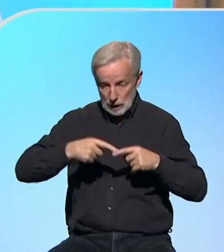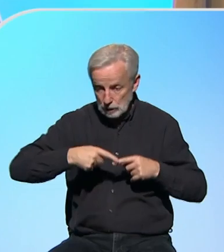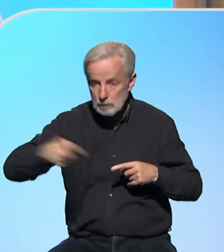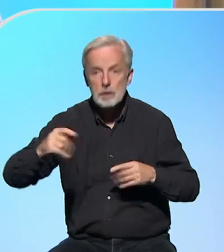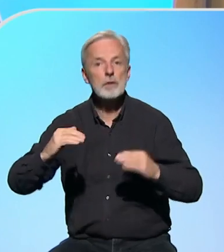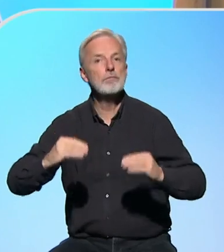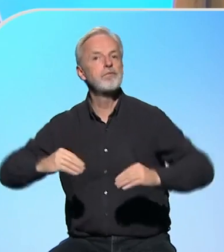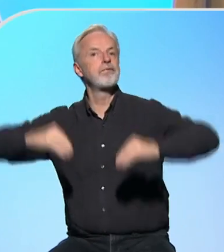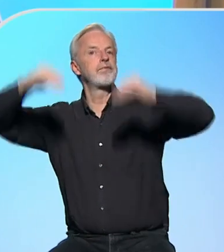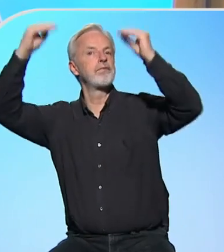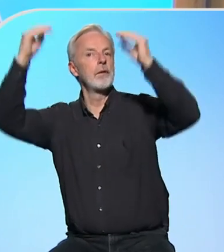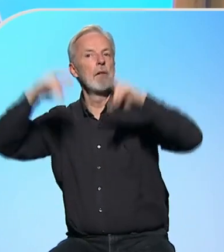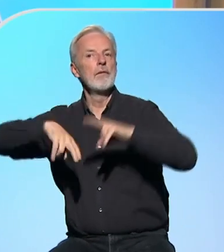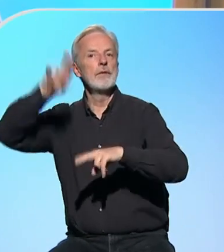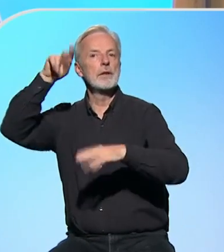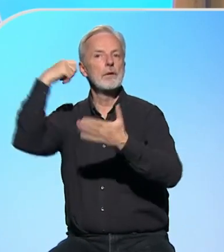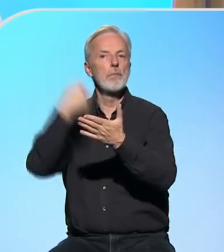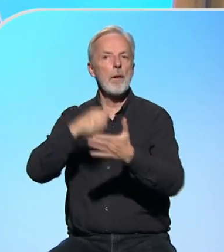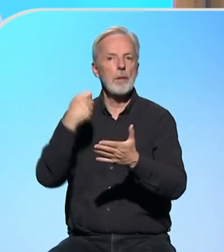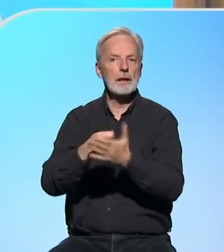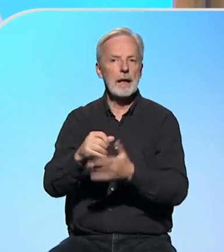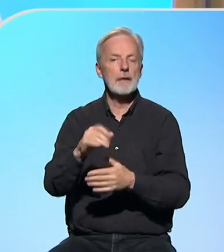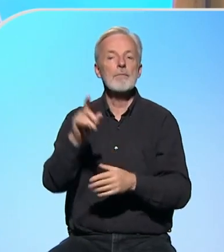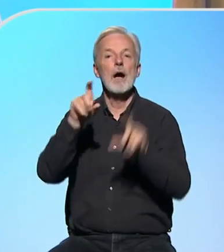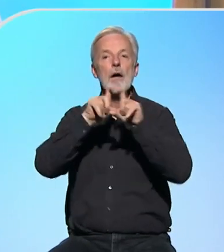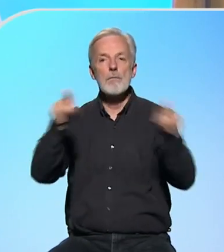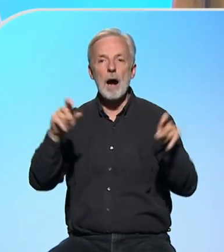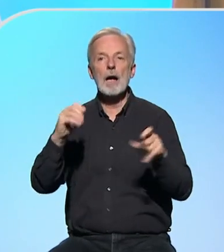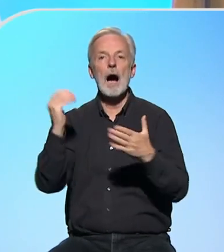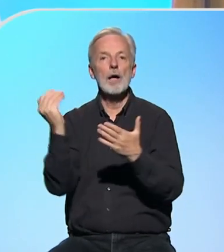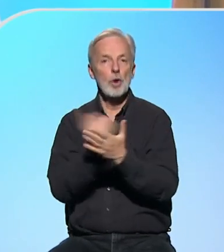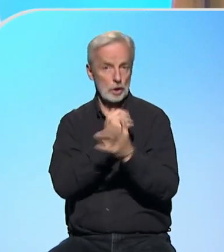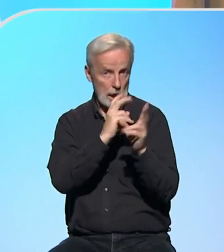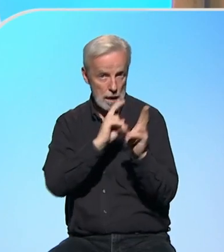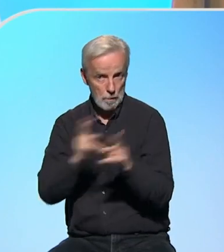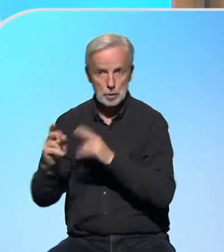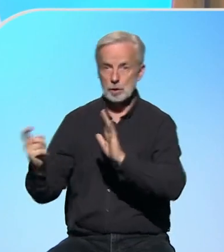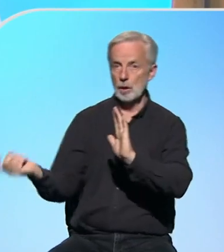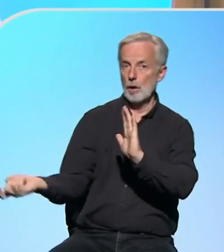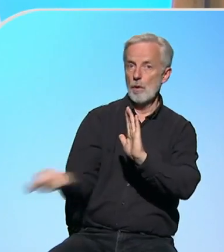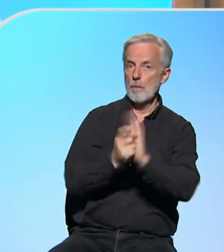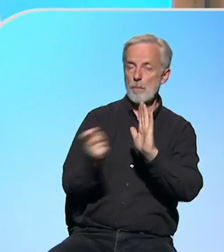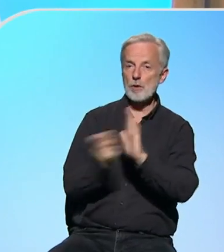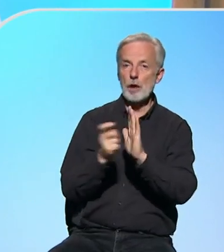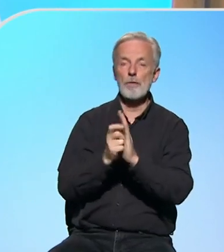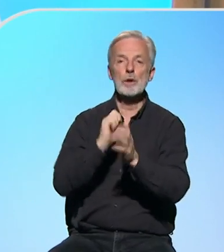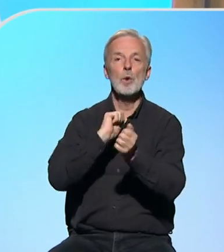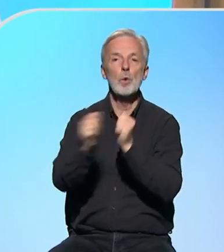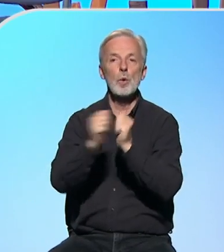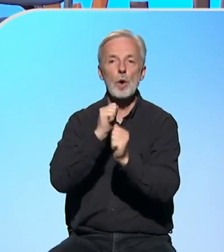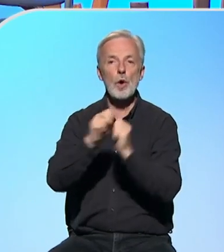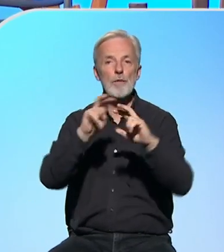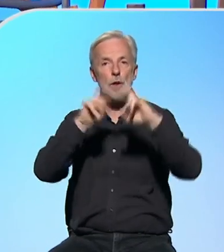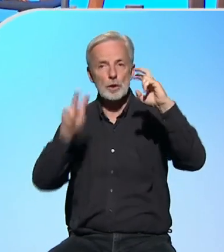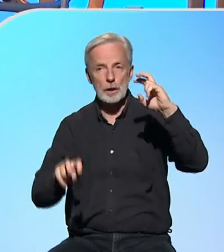úvěru, kdy nově banky získaly možnost proti nám úrokovat i tak, teda nárokovat i takzvaný úrokový rozdíl. A proč to udělali